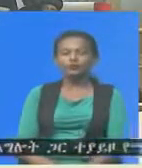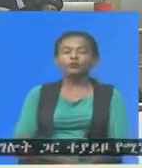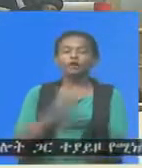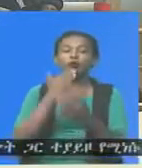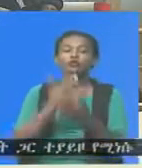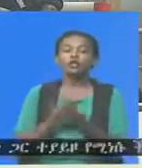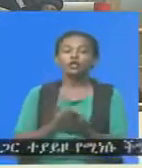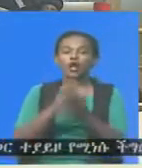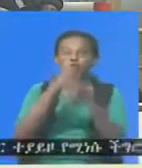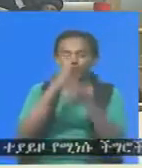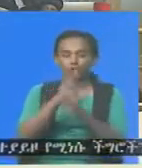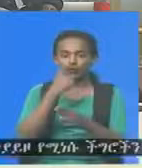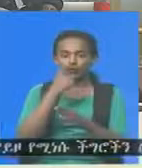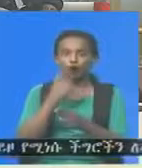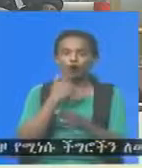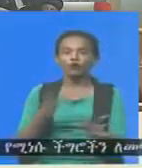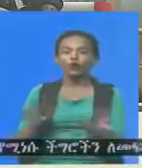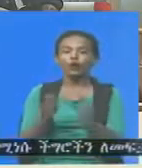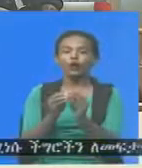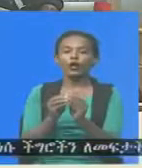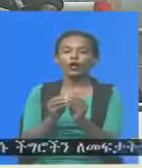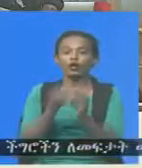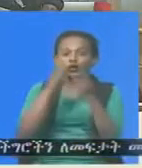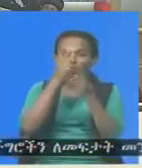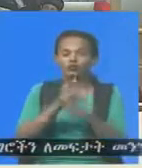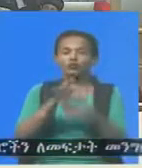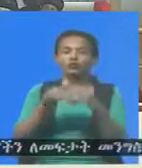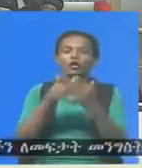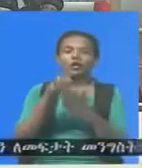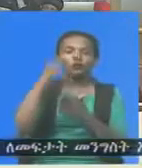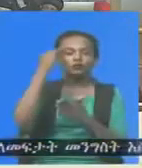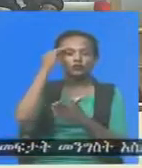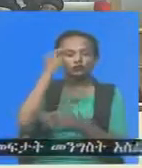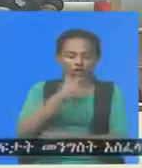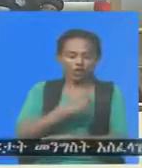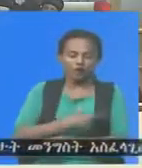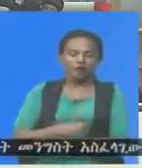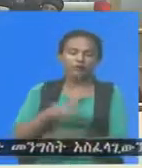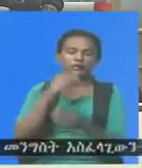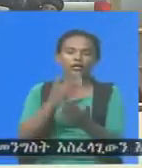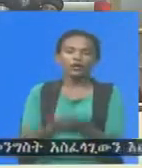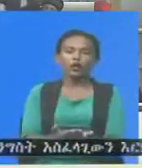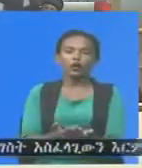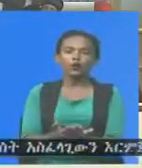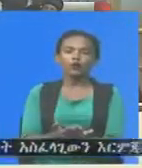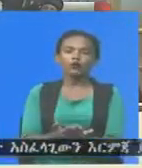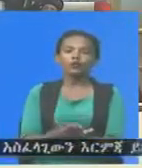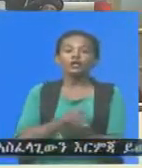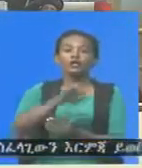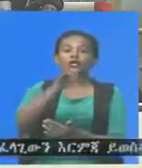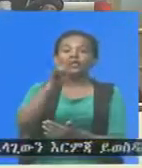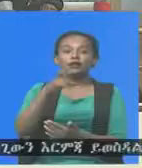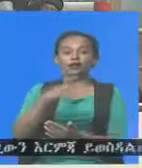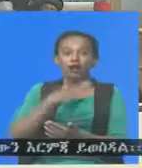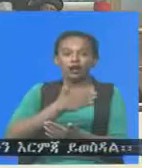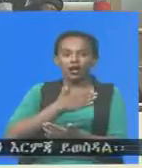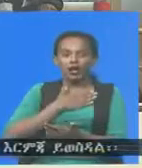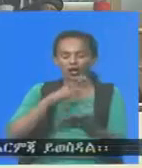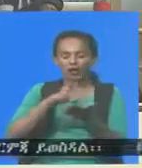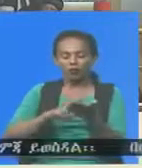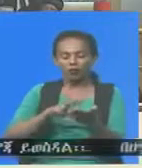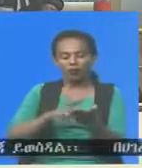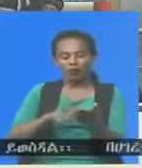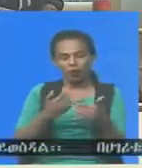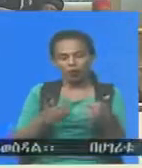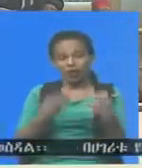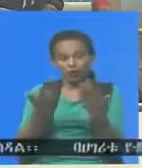አመሰግናለሁ የተከበሩ አፈ ጉባኤ። ክቡር ጠቅላይ ሚኒስትሩንም ከልቤ አመሰግናለሁ። ጥያቄን በንባብ እንደሚከተለው